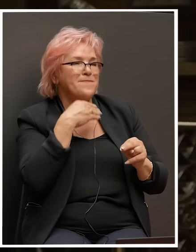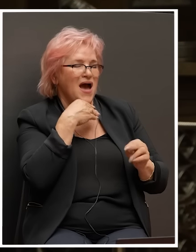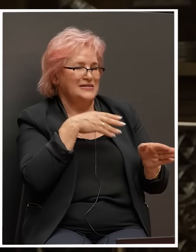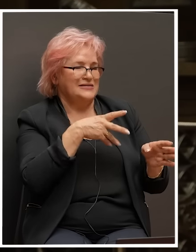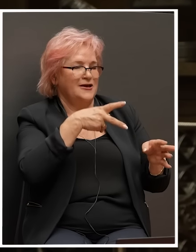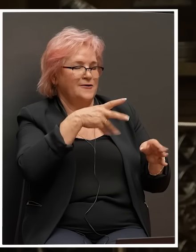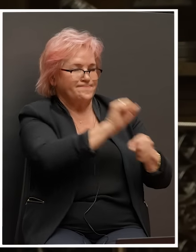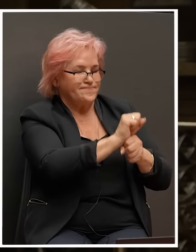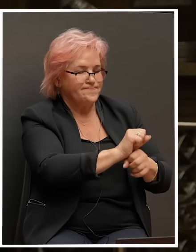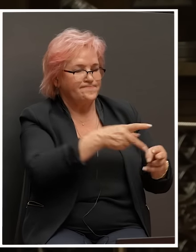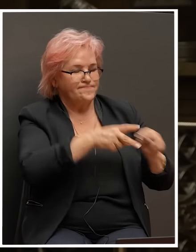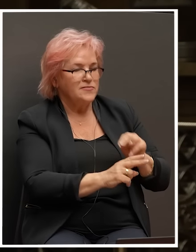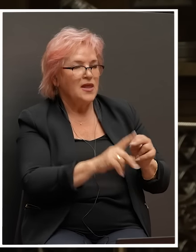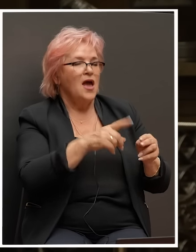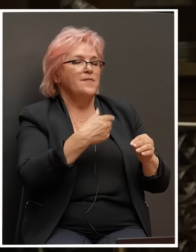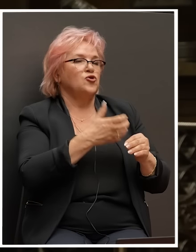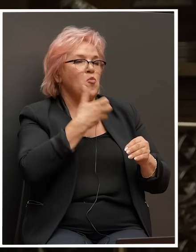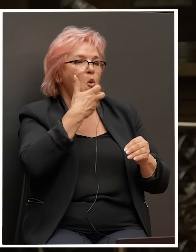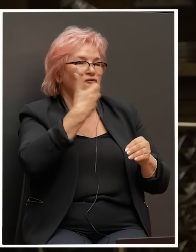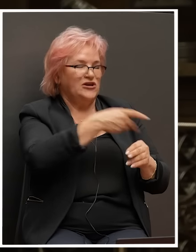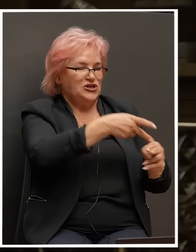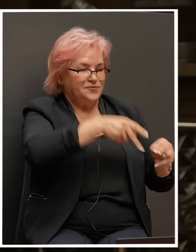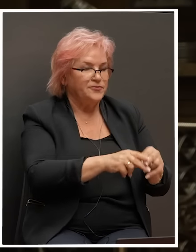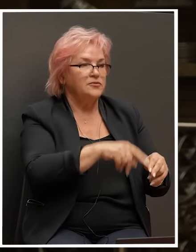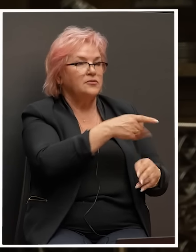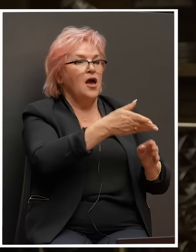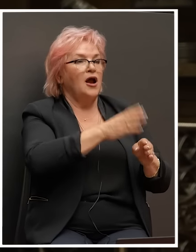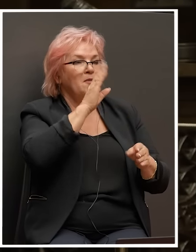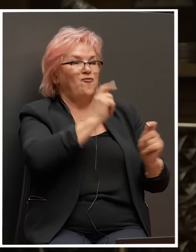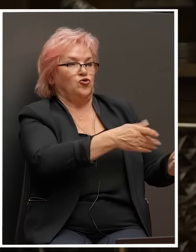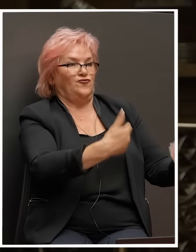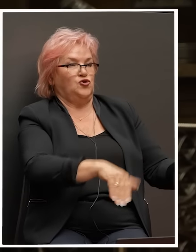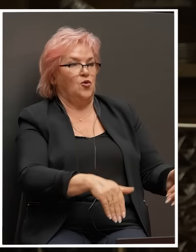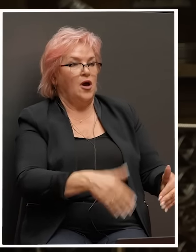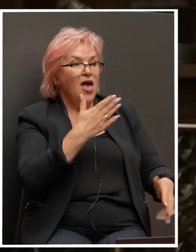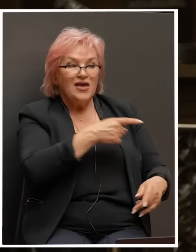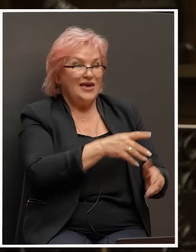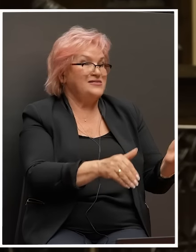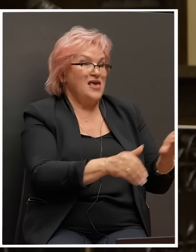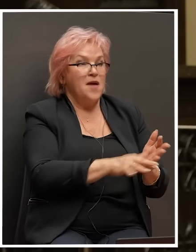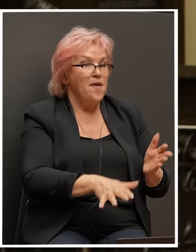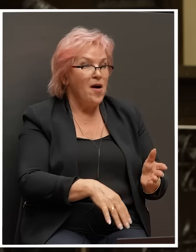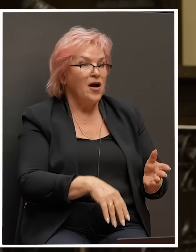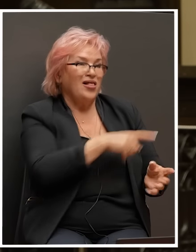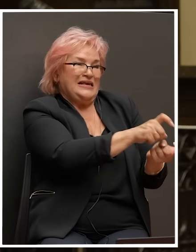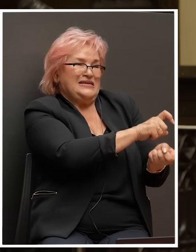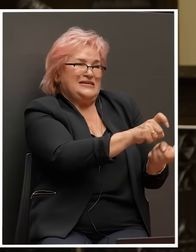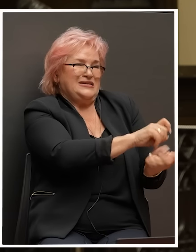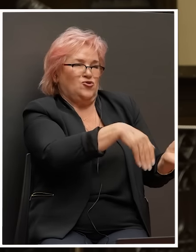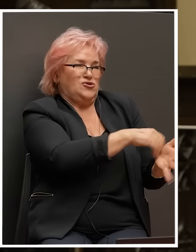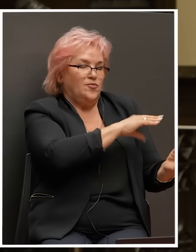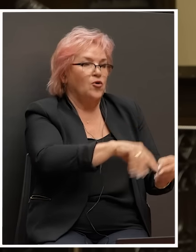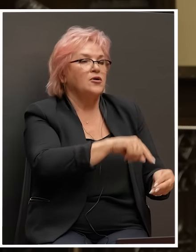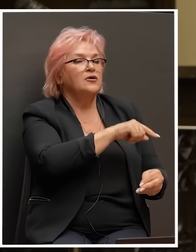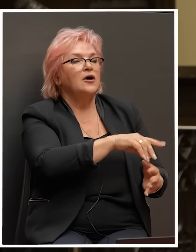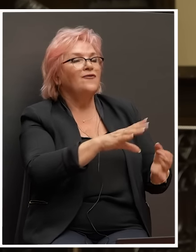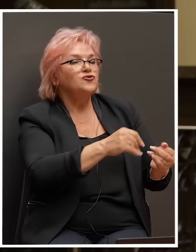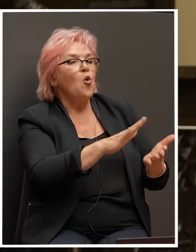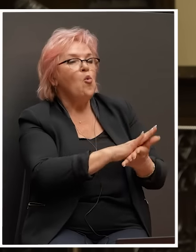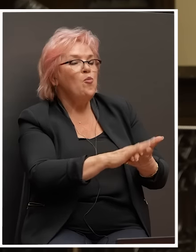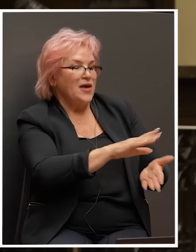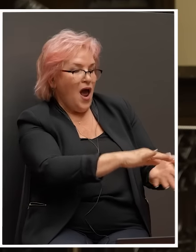мясо, потом постепенно срезали овощи. В конечном итоге их сажали на хлеб и воду. Но если и это не помогало, тогда за ними переставали